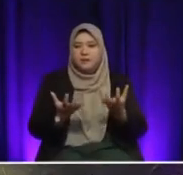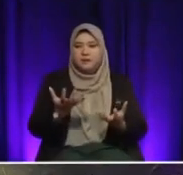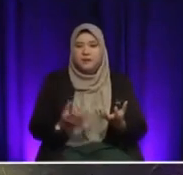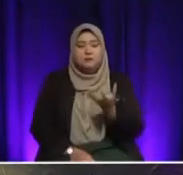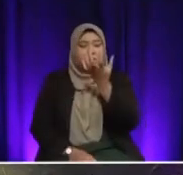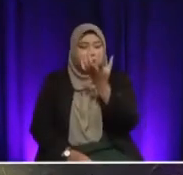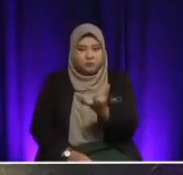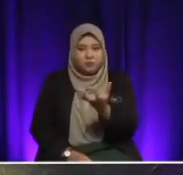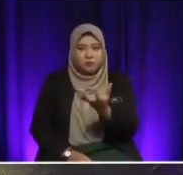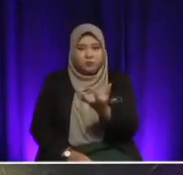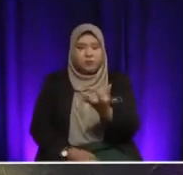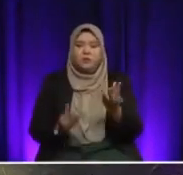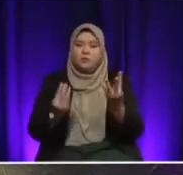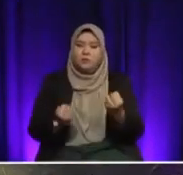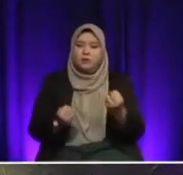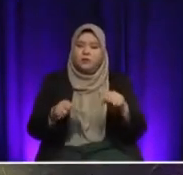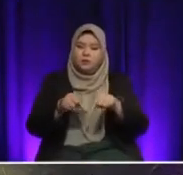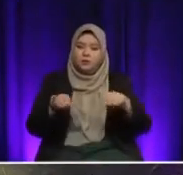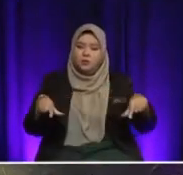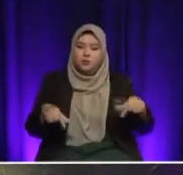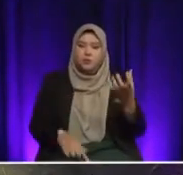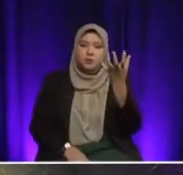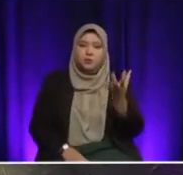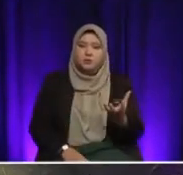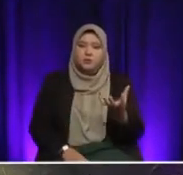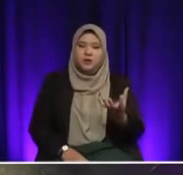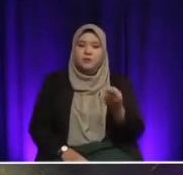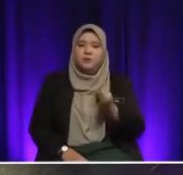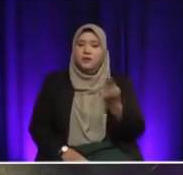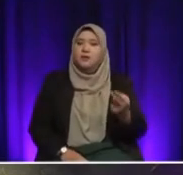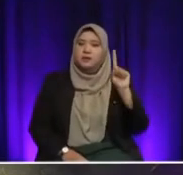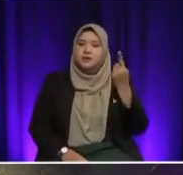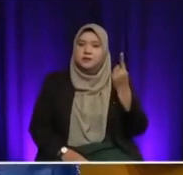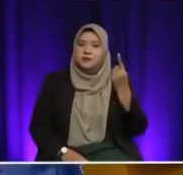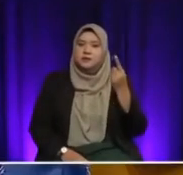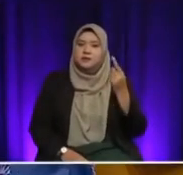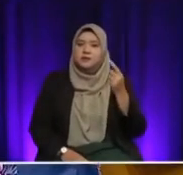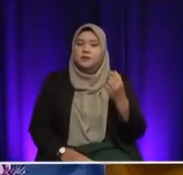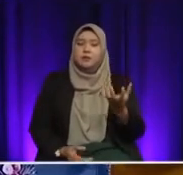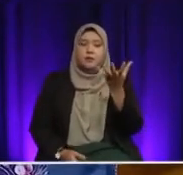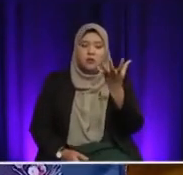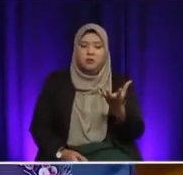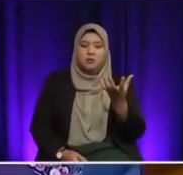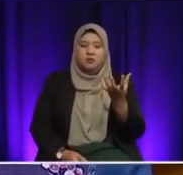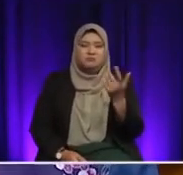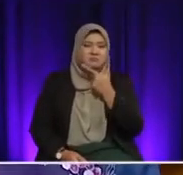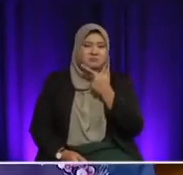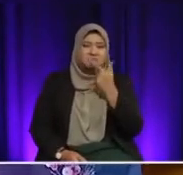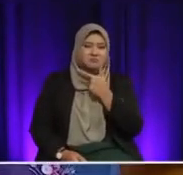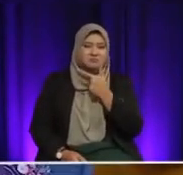bukan mangkuk tu. Betul. Baru saya tahu fungsi butang teh, baik? Okey. Dan akhir sekali,